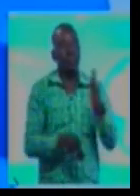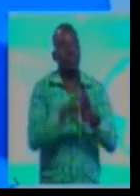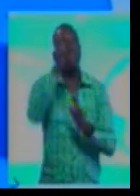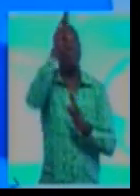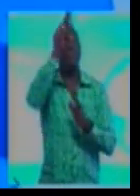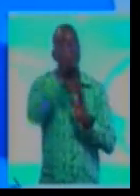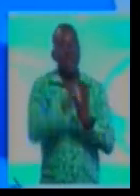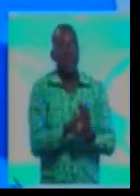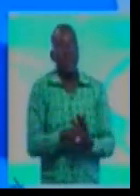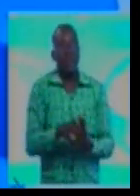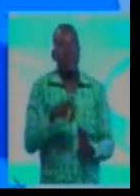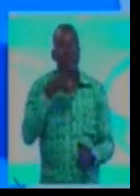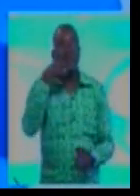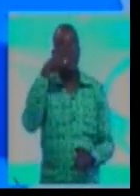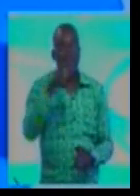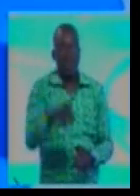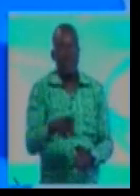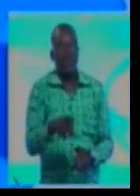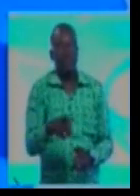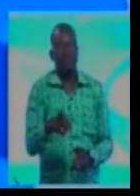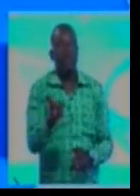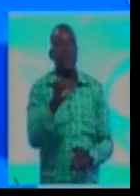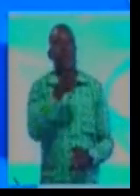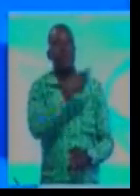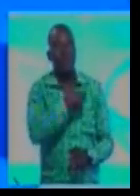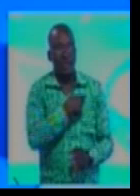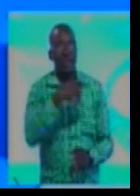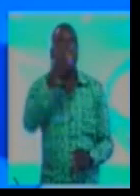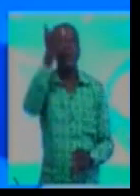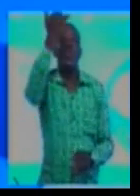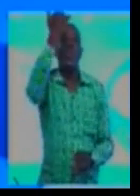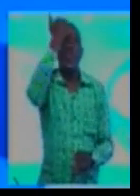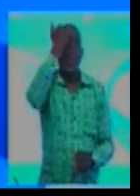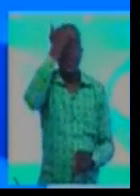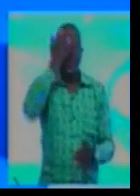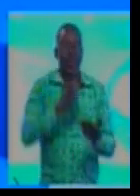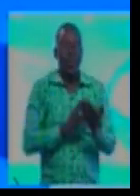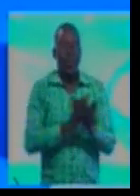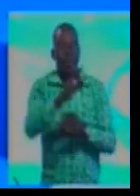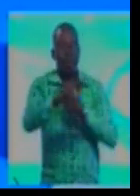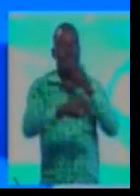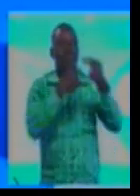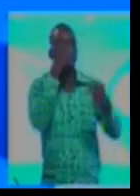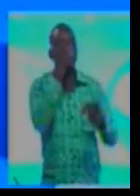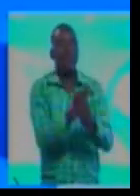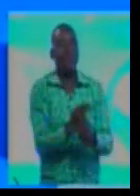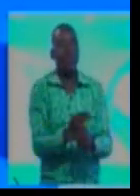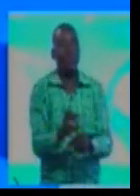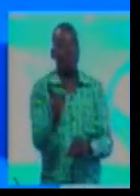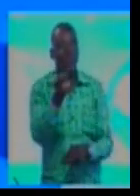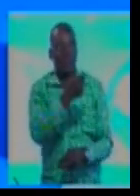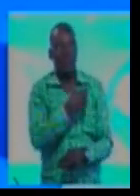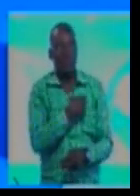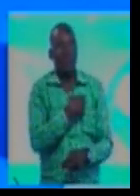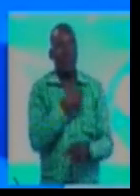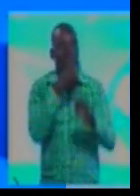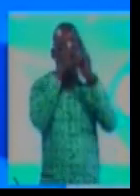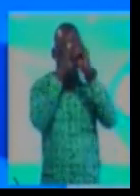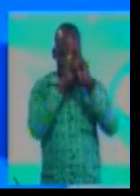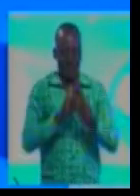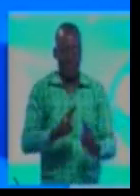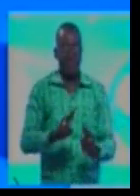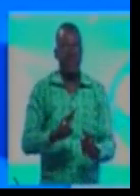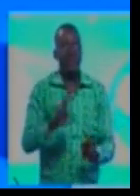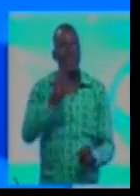Développement, dont le mérite a été reconnu par la nation. Des distinctions honorifiques allant